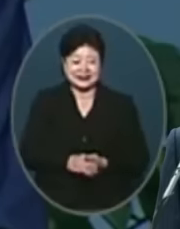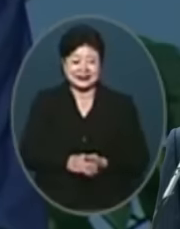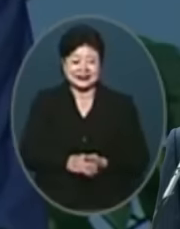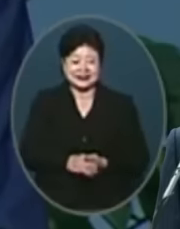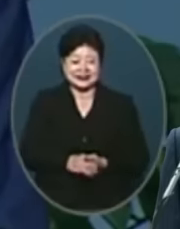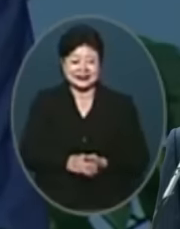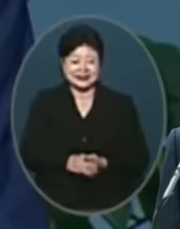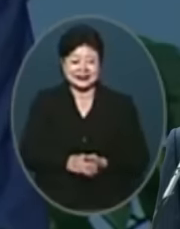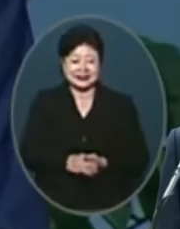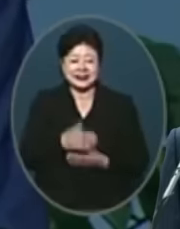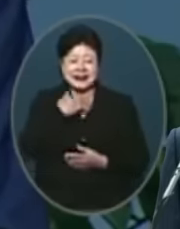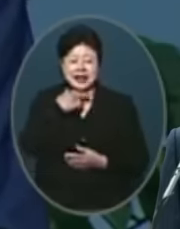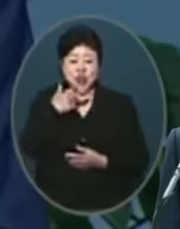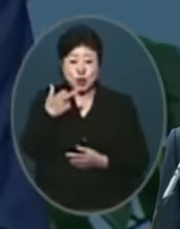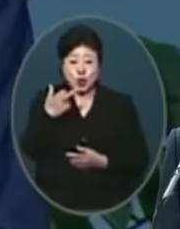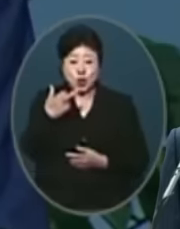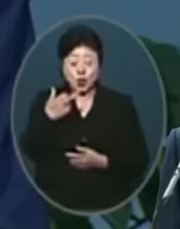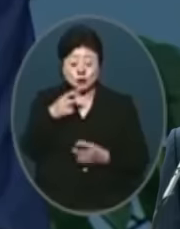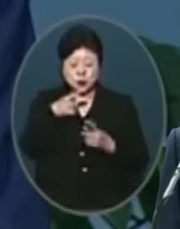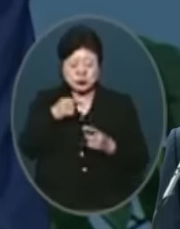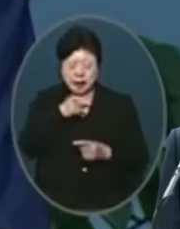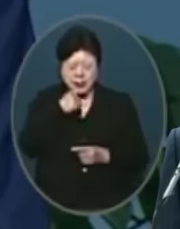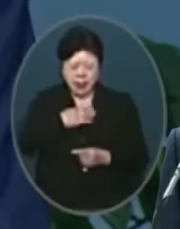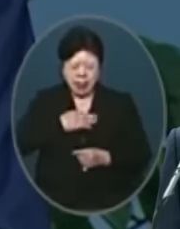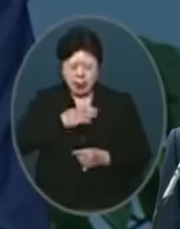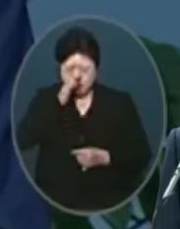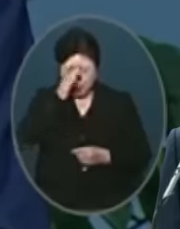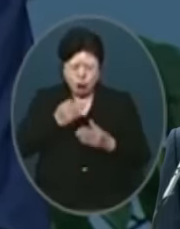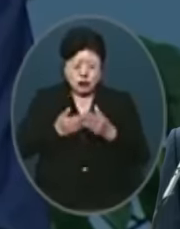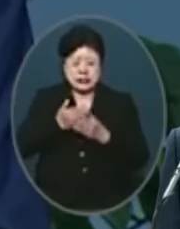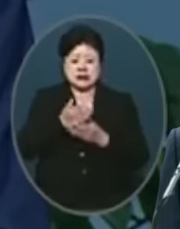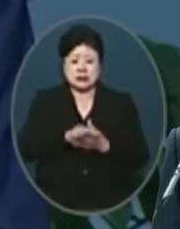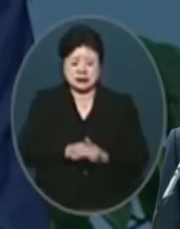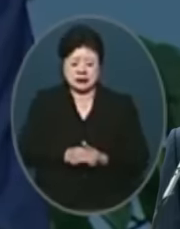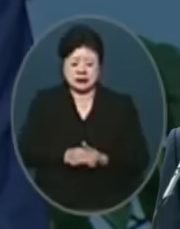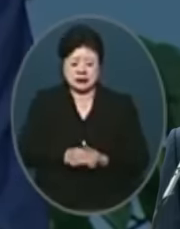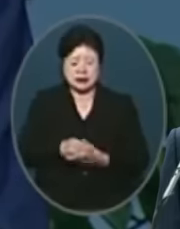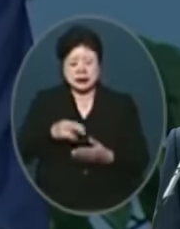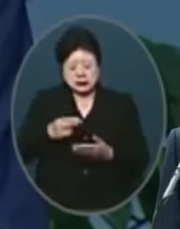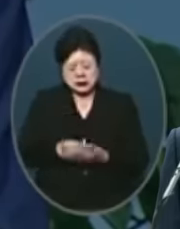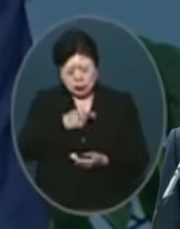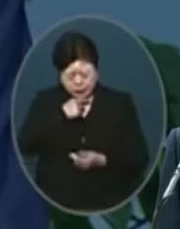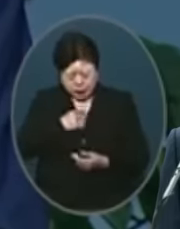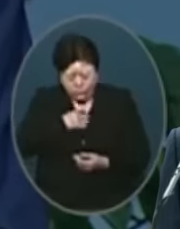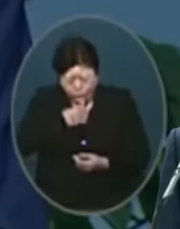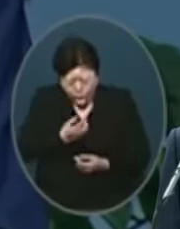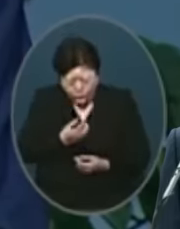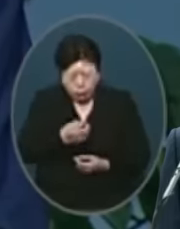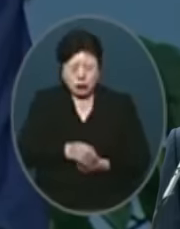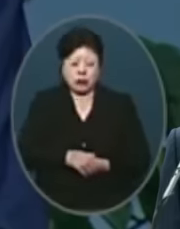제가 17살 때 폐병 걸려서 쓰러져서 피를 토하고